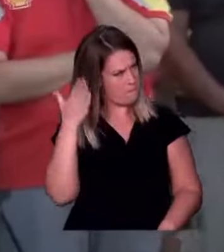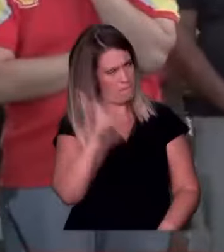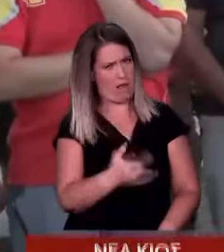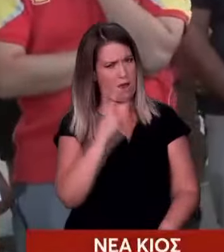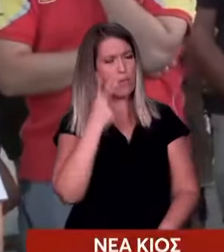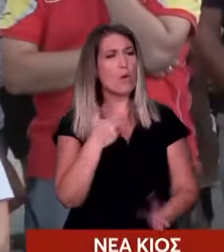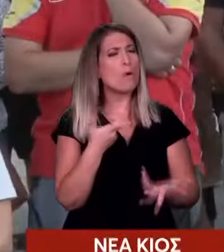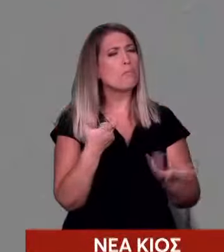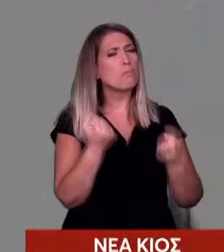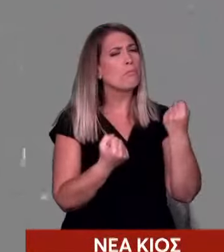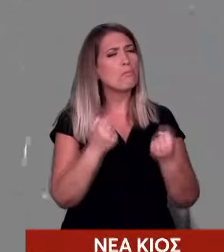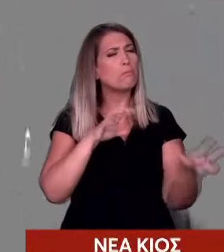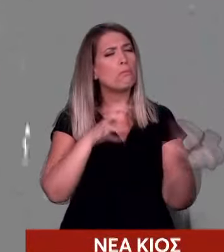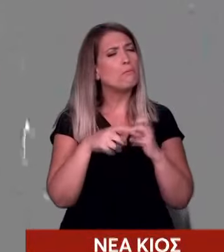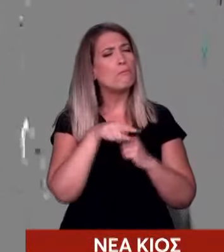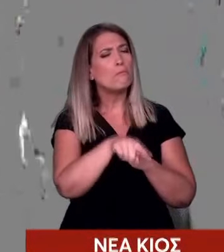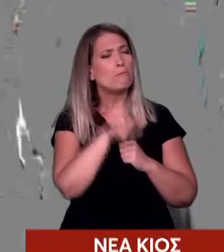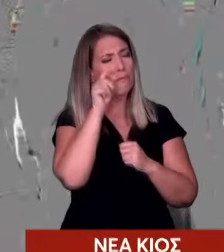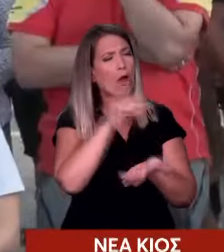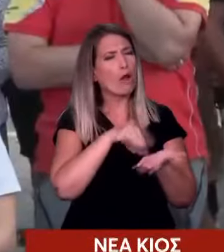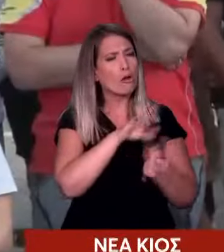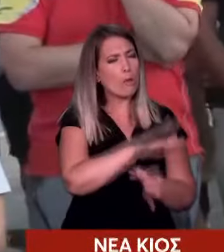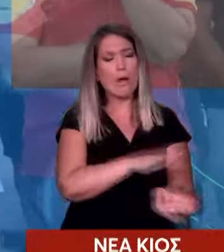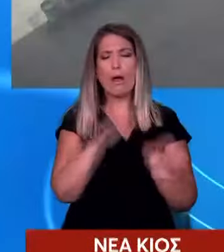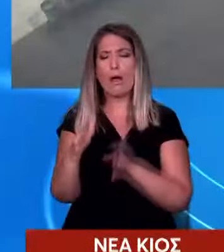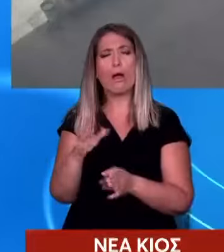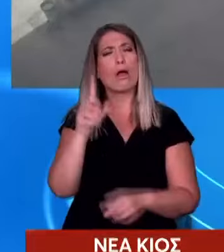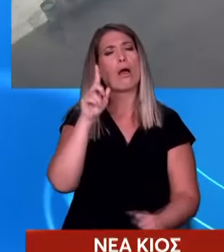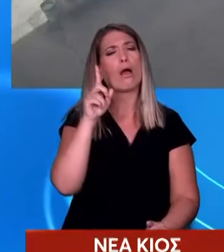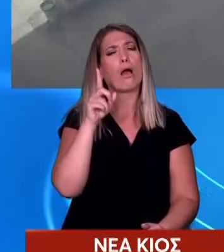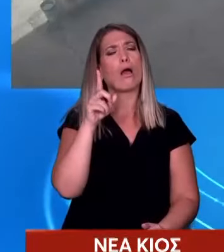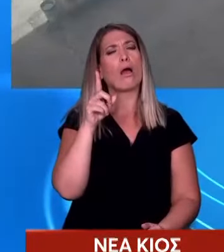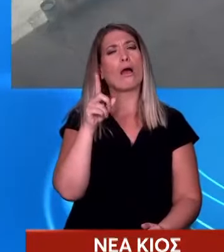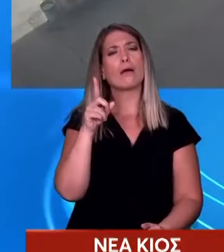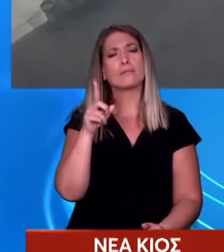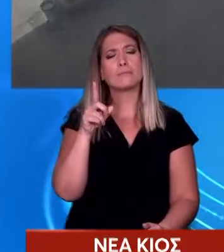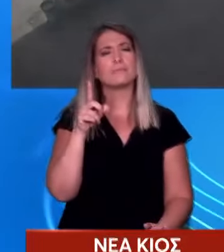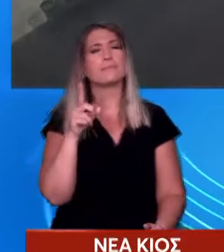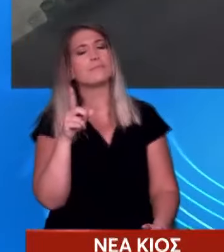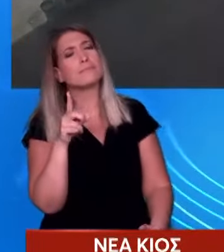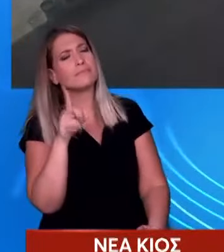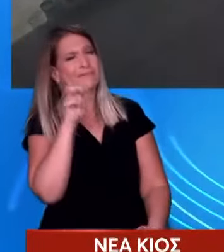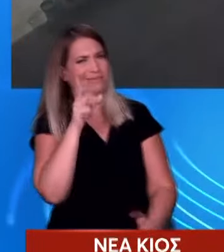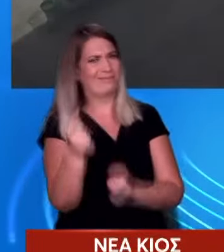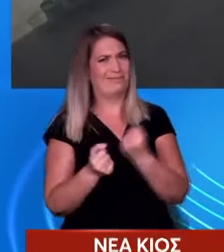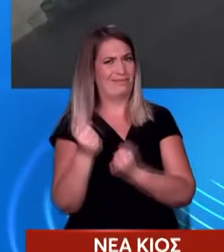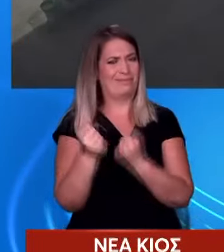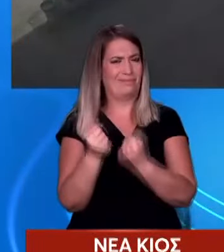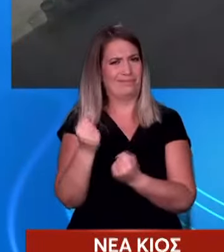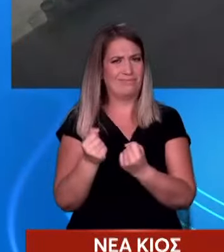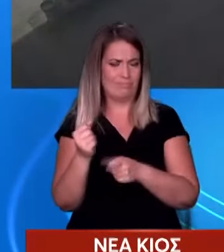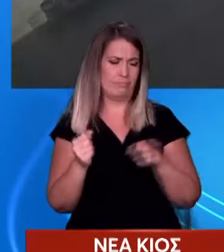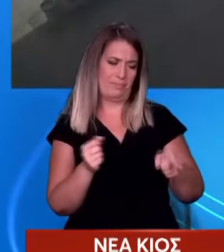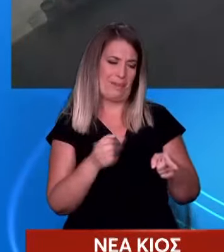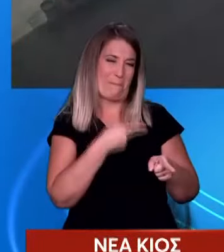της Νάντιας όσο και το ασημείο Volkswagen που οδηγούσαν οι δύο άνθρωποι αυτοί που προκάλεσαν το δυστύχημα,